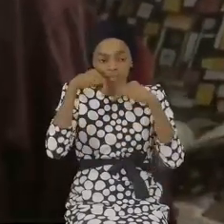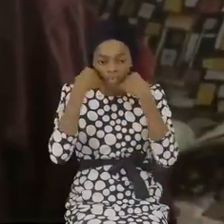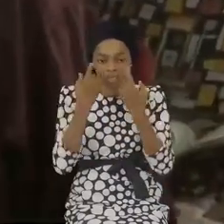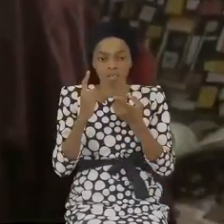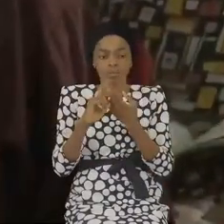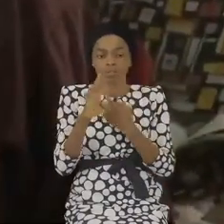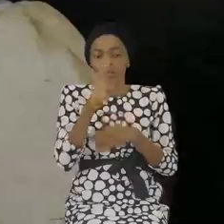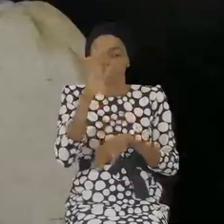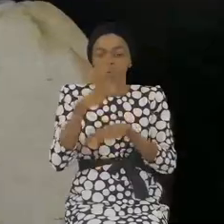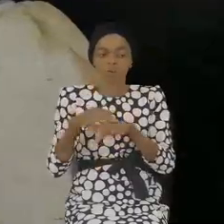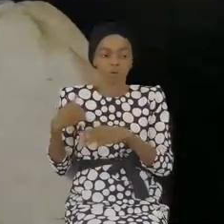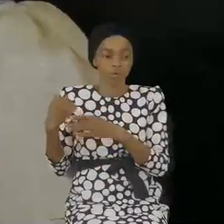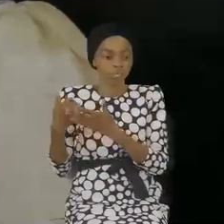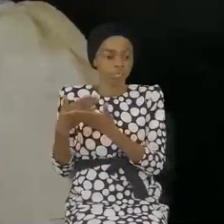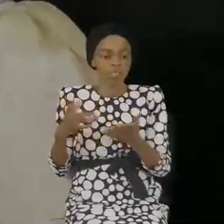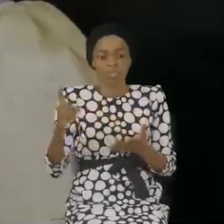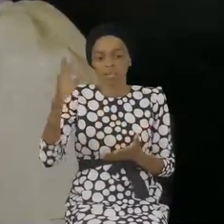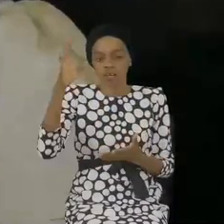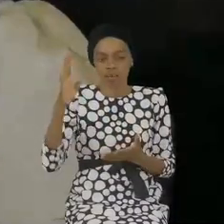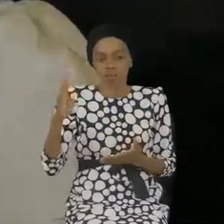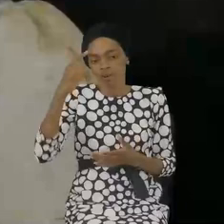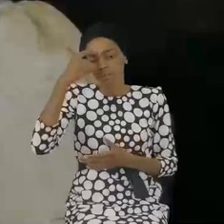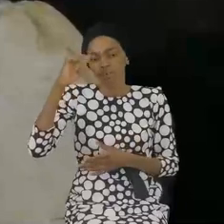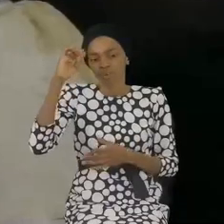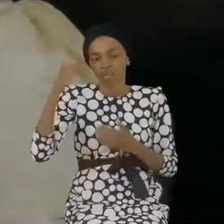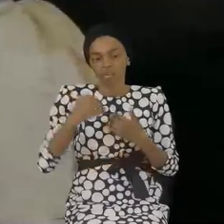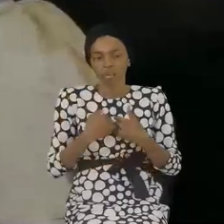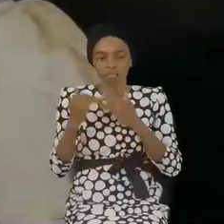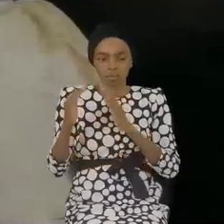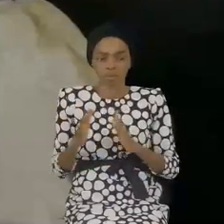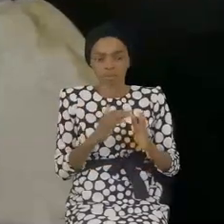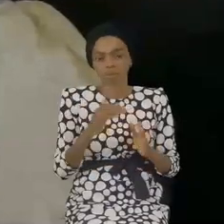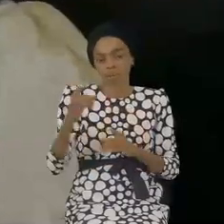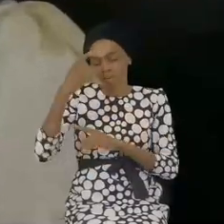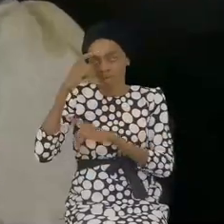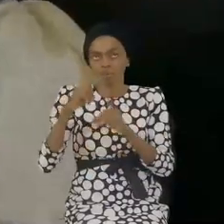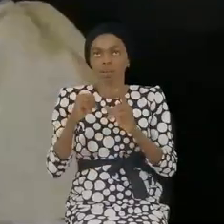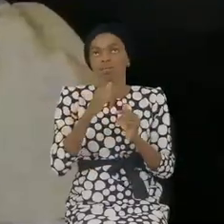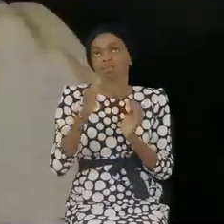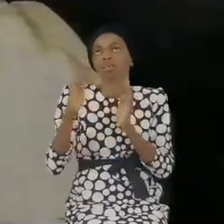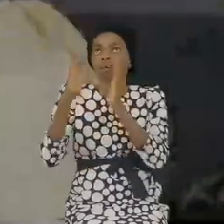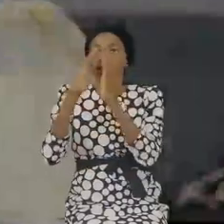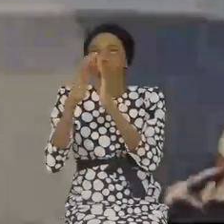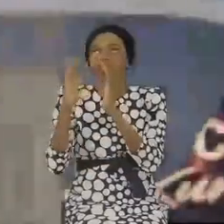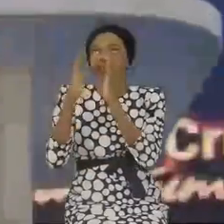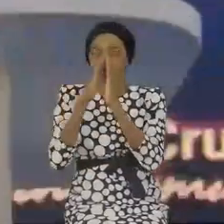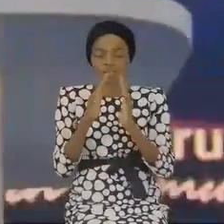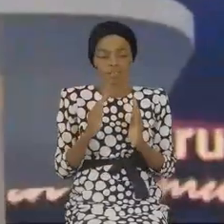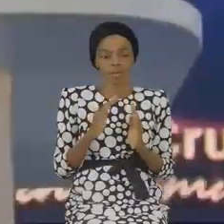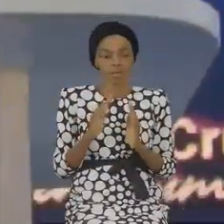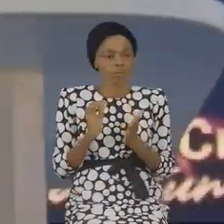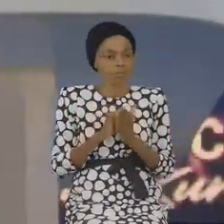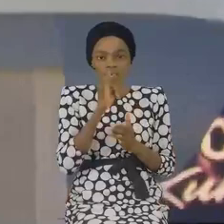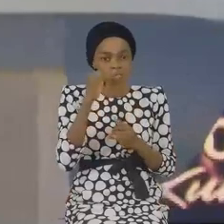a préparé une cité. Il les a préparé une cité. Ça, c'est la